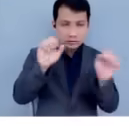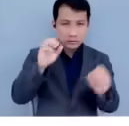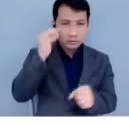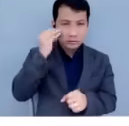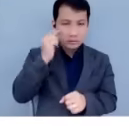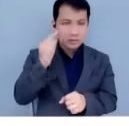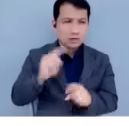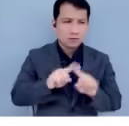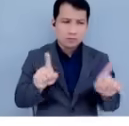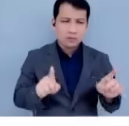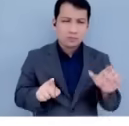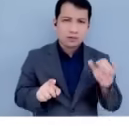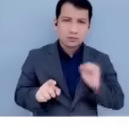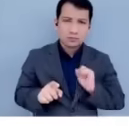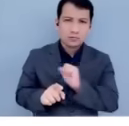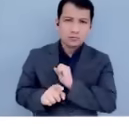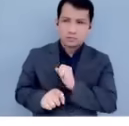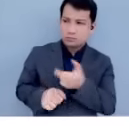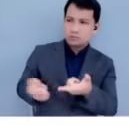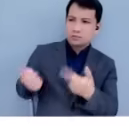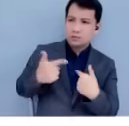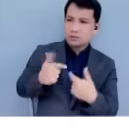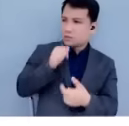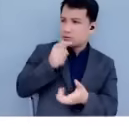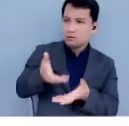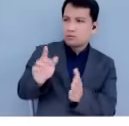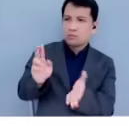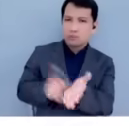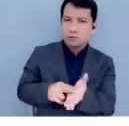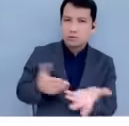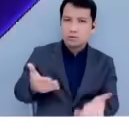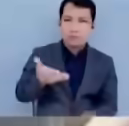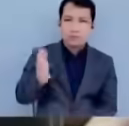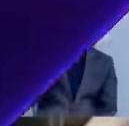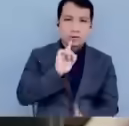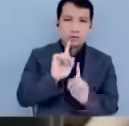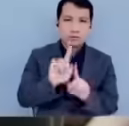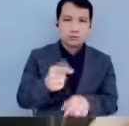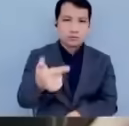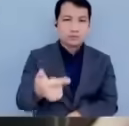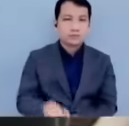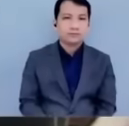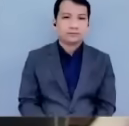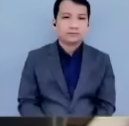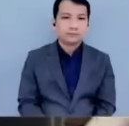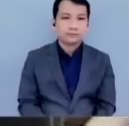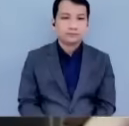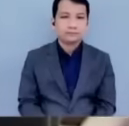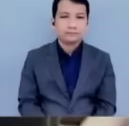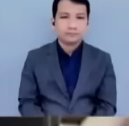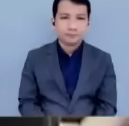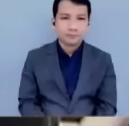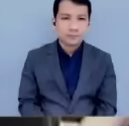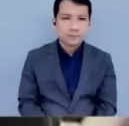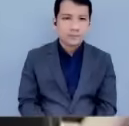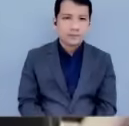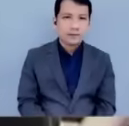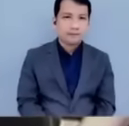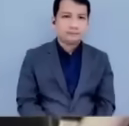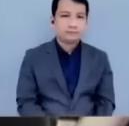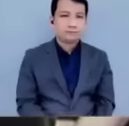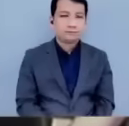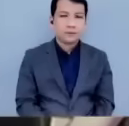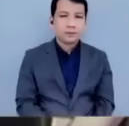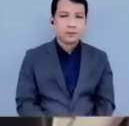senador naman daw na hindi pinapirma narito ang report ilang beses n umugong ang